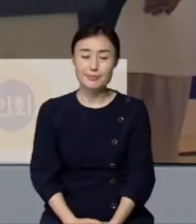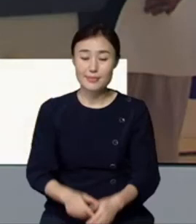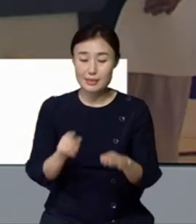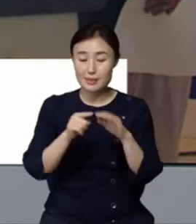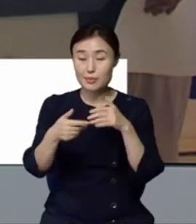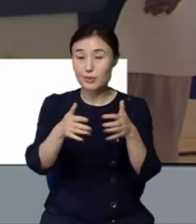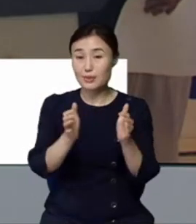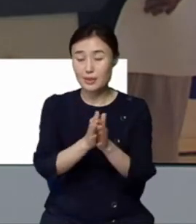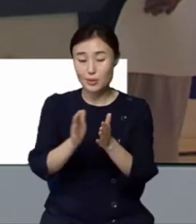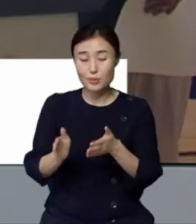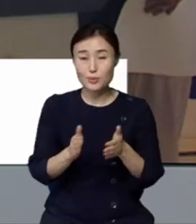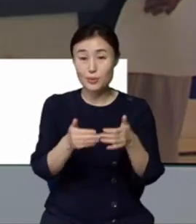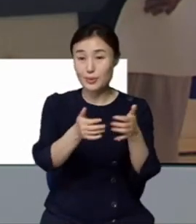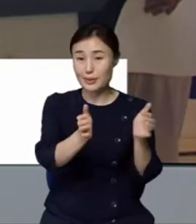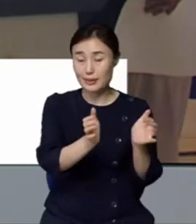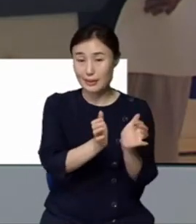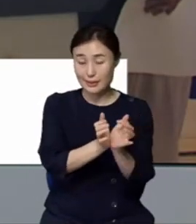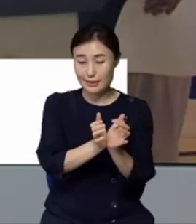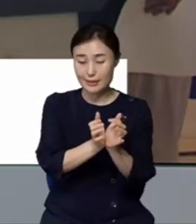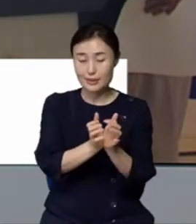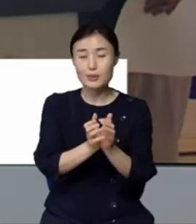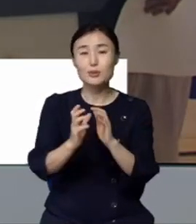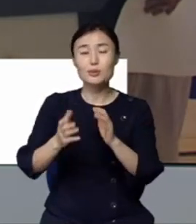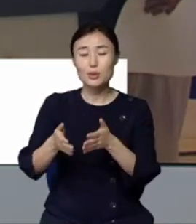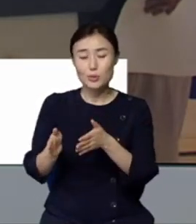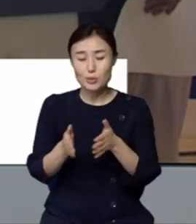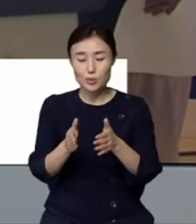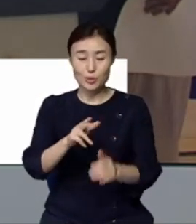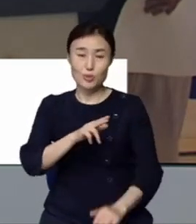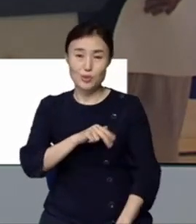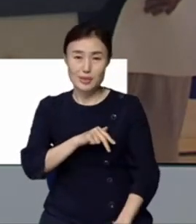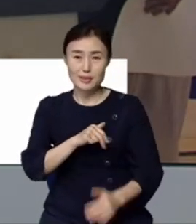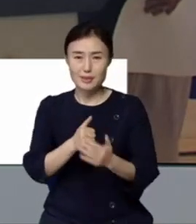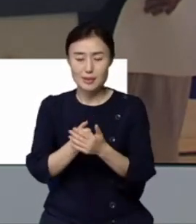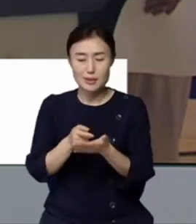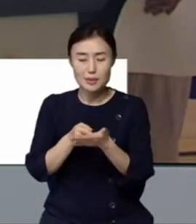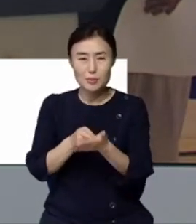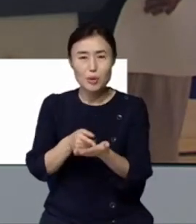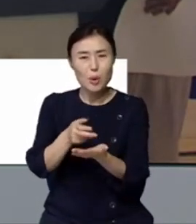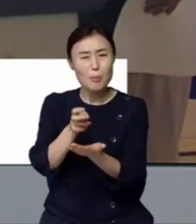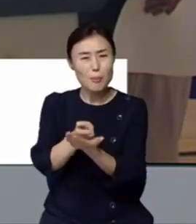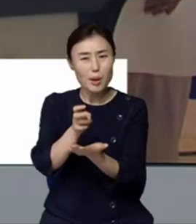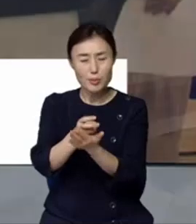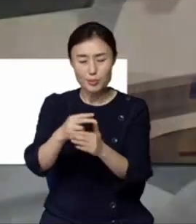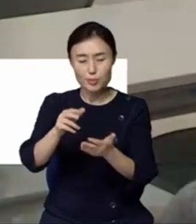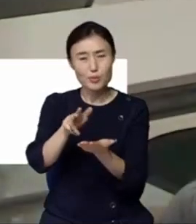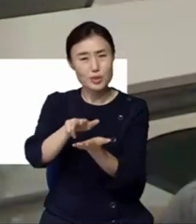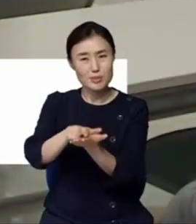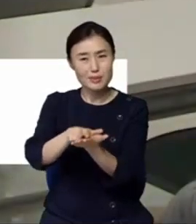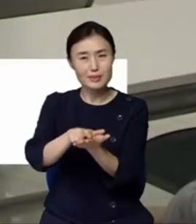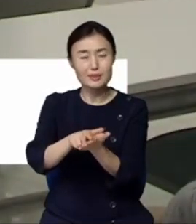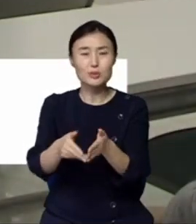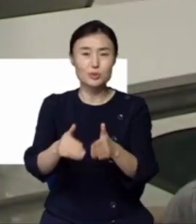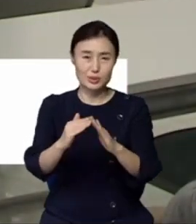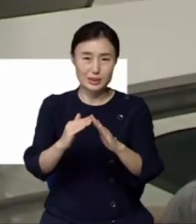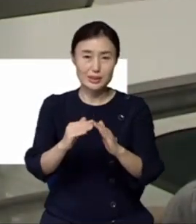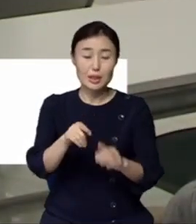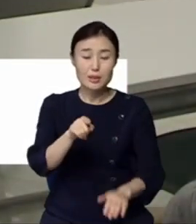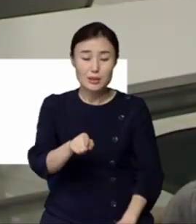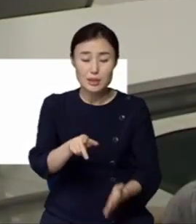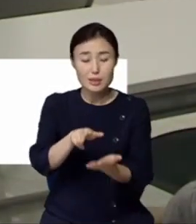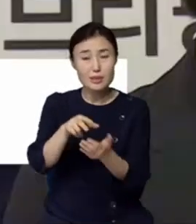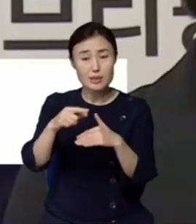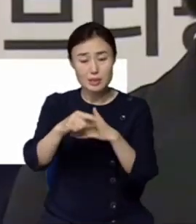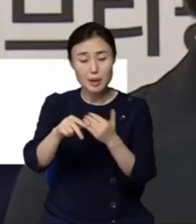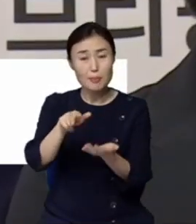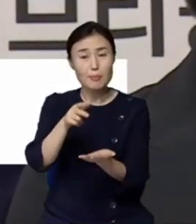진보당 전라남도당이 전라남도의회에서 진보입법 조례안 5건을 추진하겠다고 밝혔습니다. 이번에 추진되는